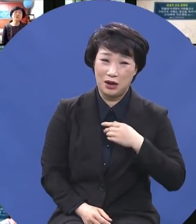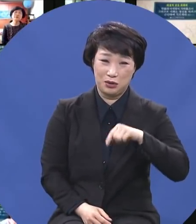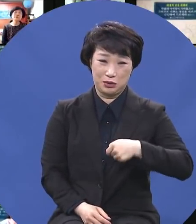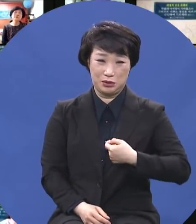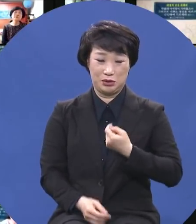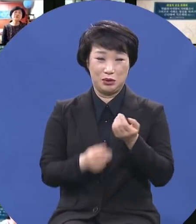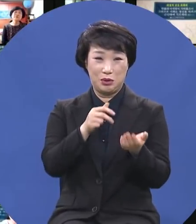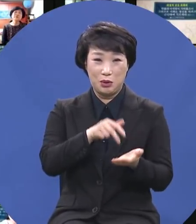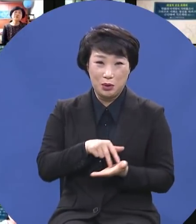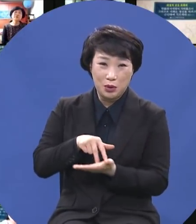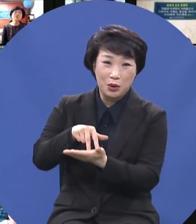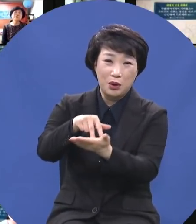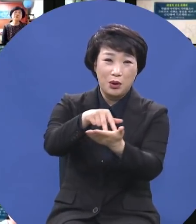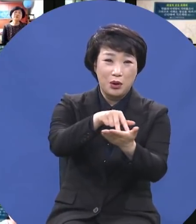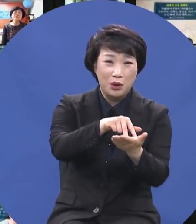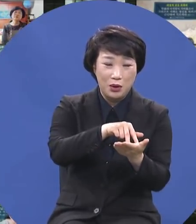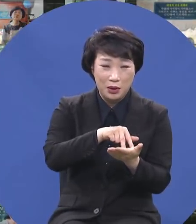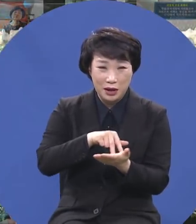내가 홀로